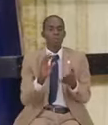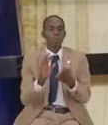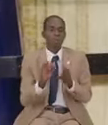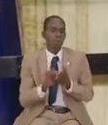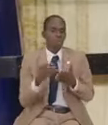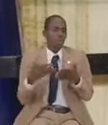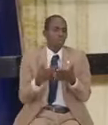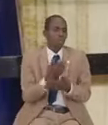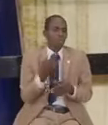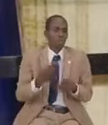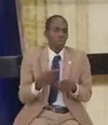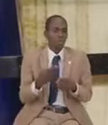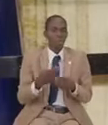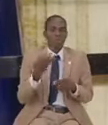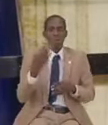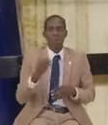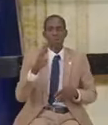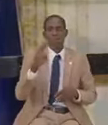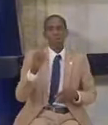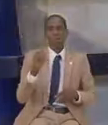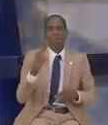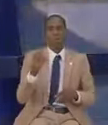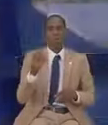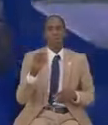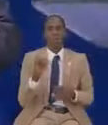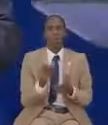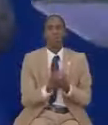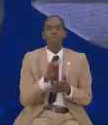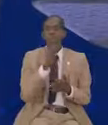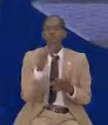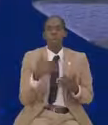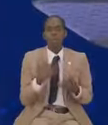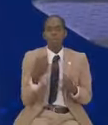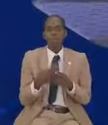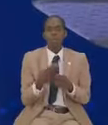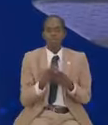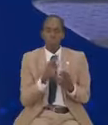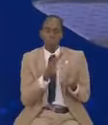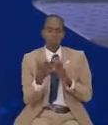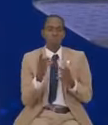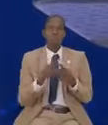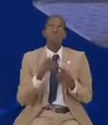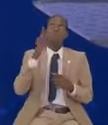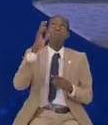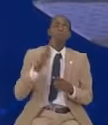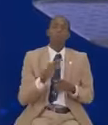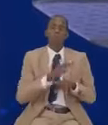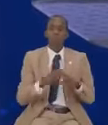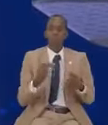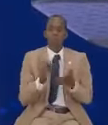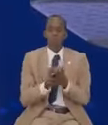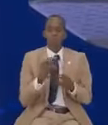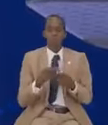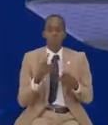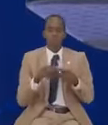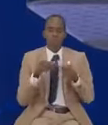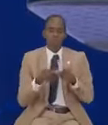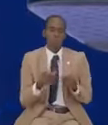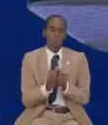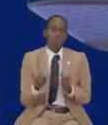nom de Babylone a fait que la façon dont ils soient en relation avec Dieu il ne veut pas que cela soit en eux il veut